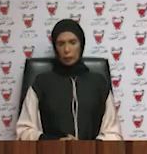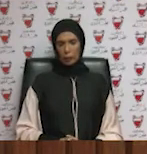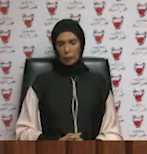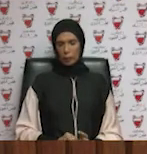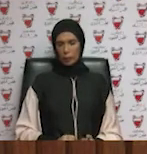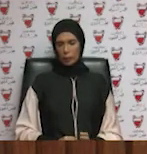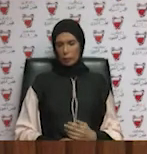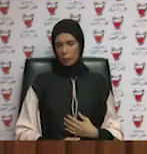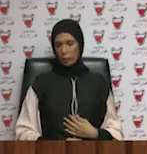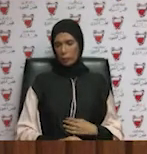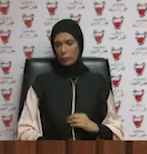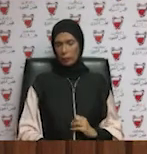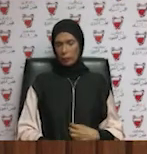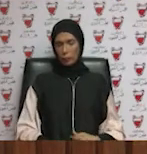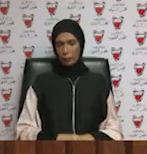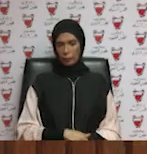المحمود تفضل.